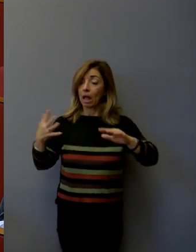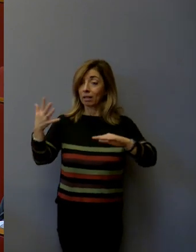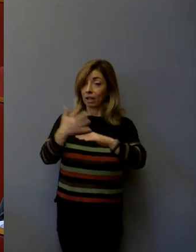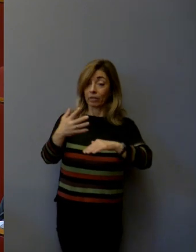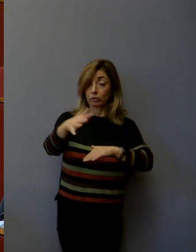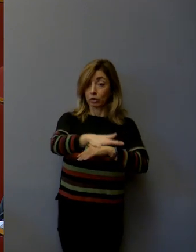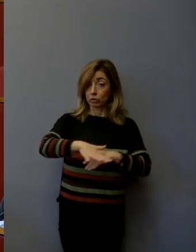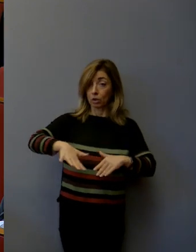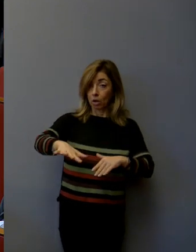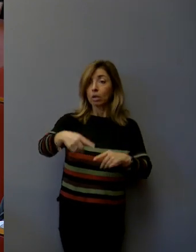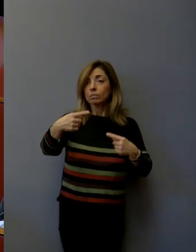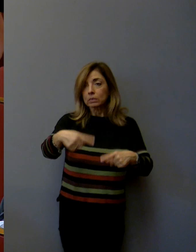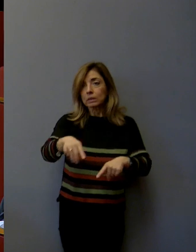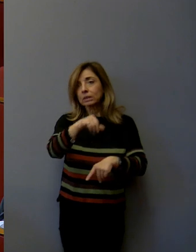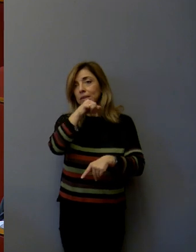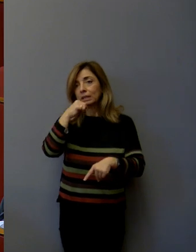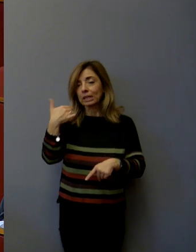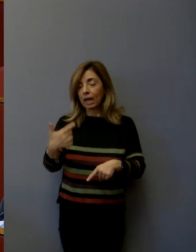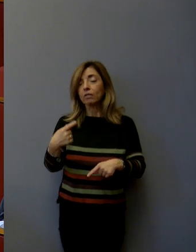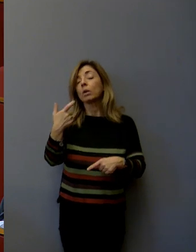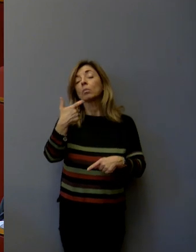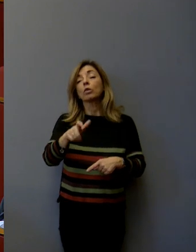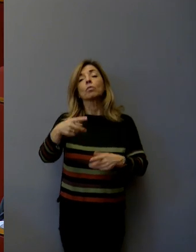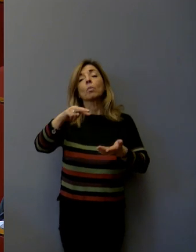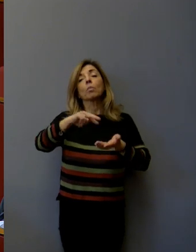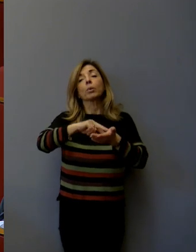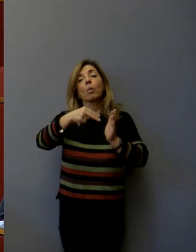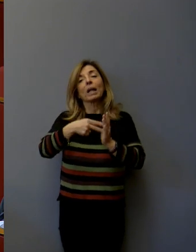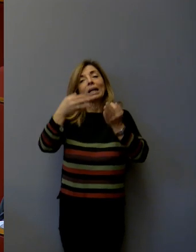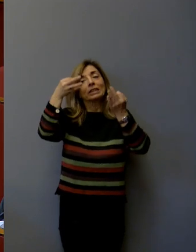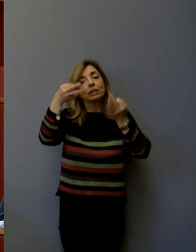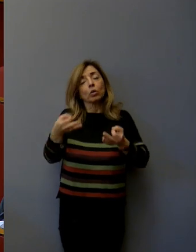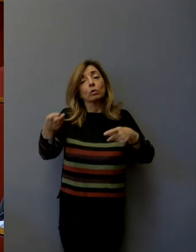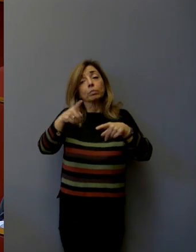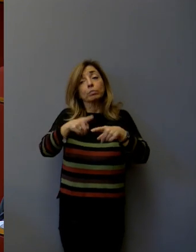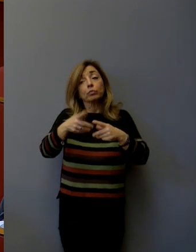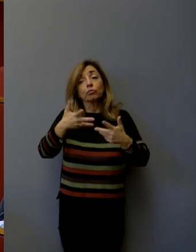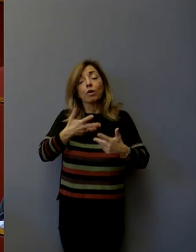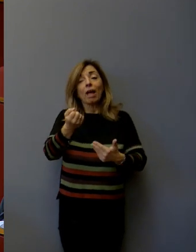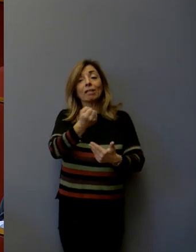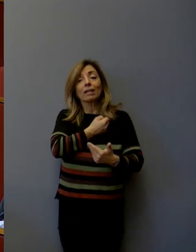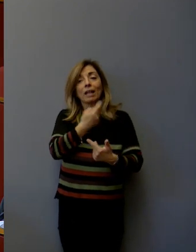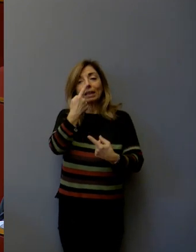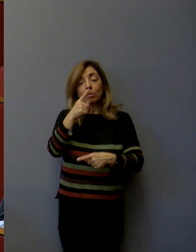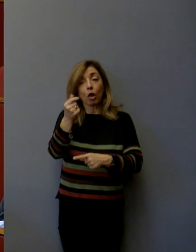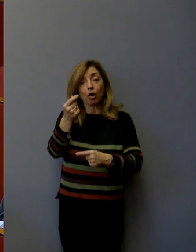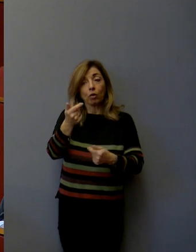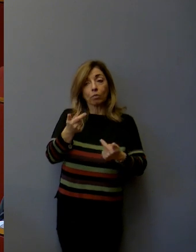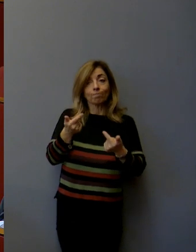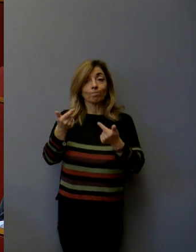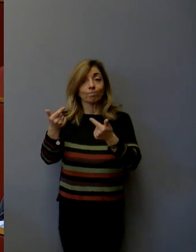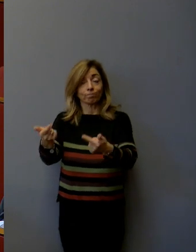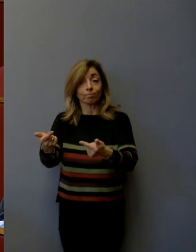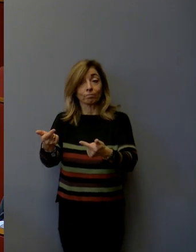è un problema di sicurezza Ma è anche un problema di danni economici a cui vanno incontro